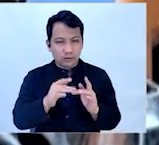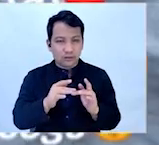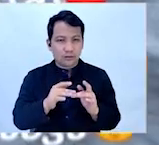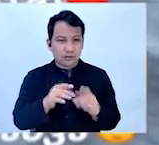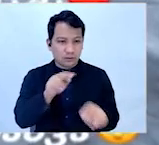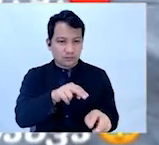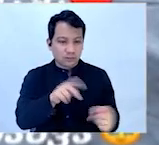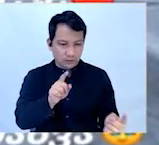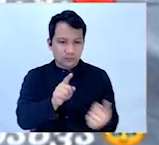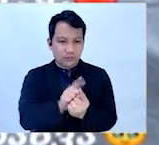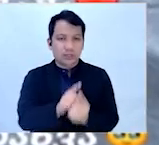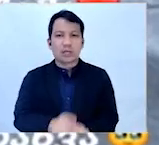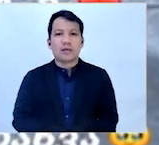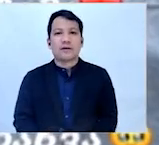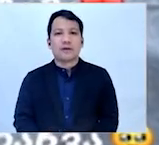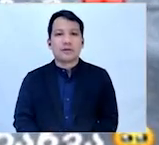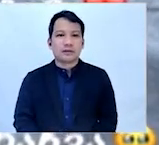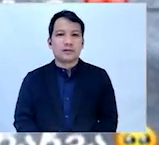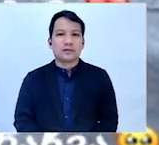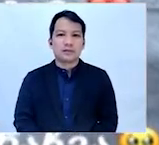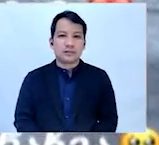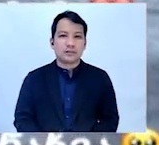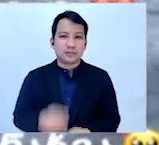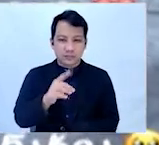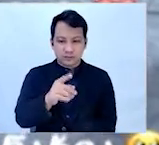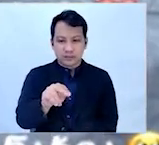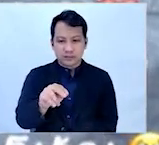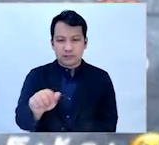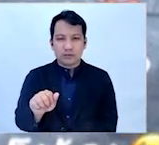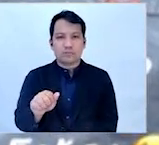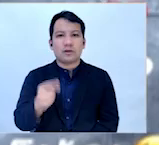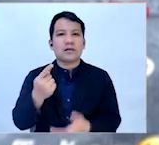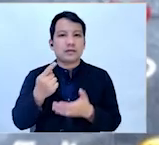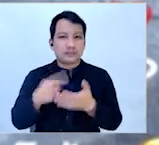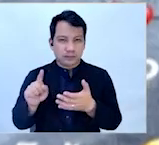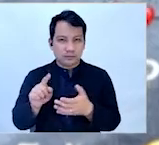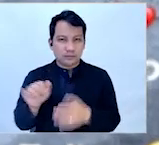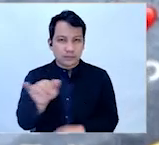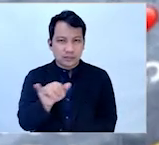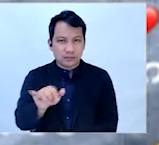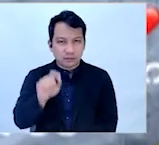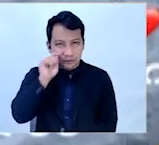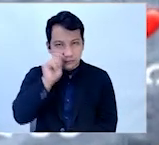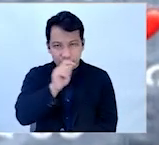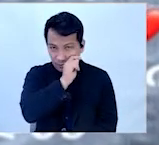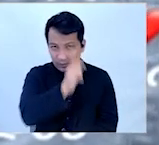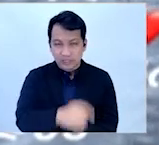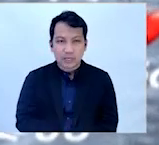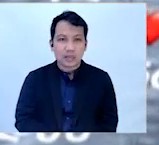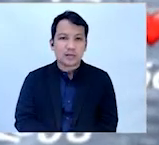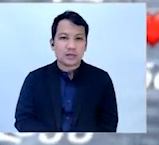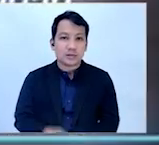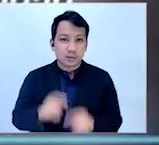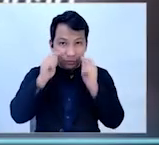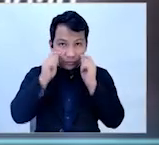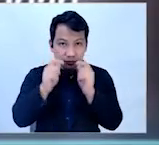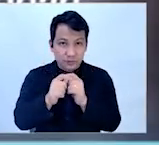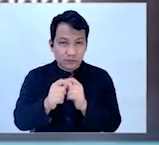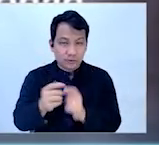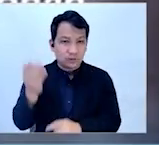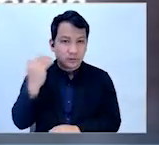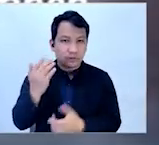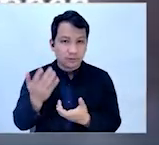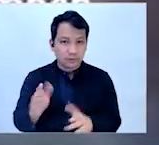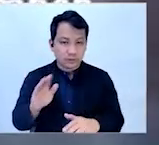sila. Nang magpa-DNA test, kumpirmadong kambal sila. Nalaman din nilang nagkahiwalay sila pagkapanganak